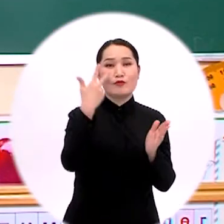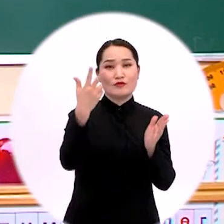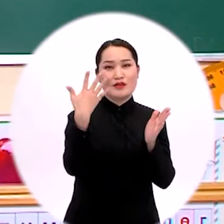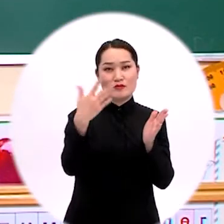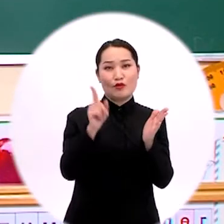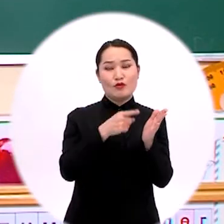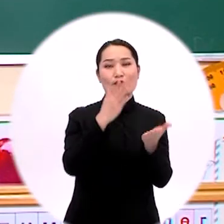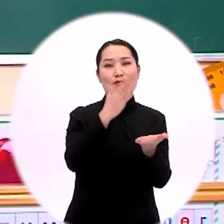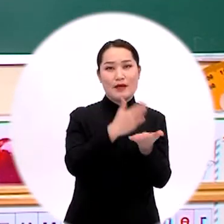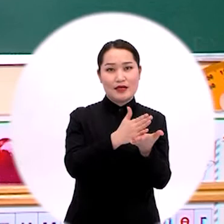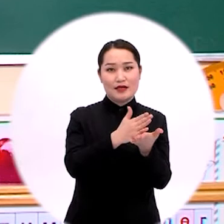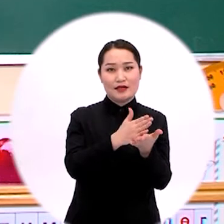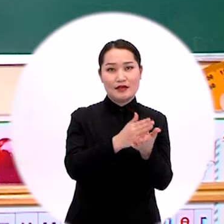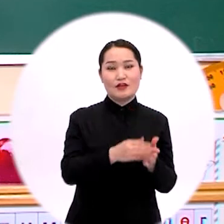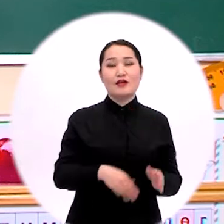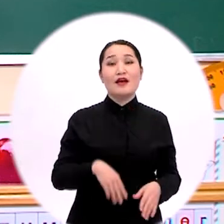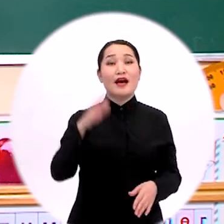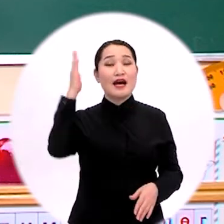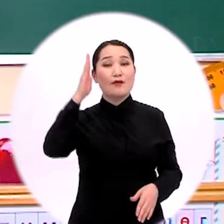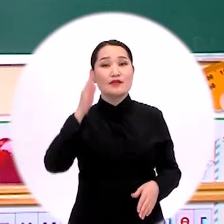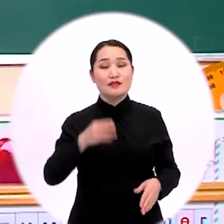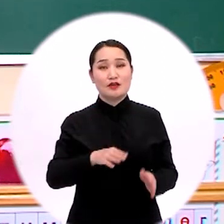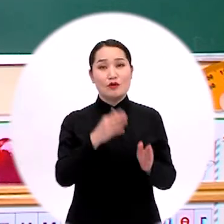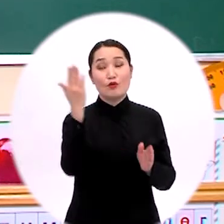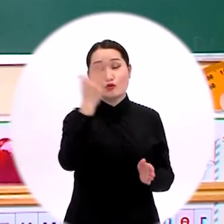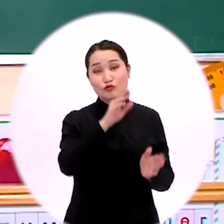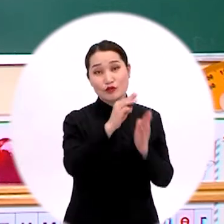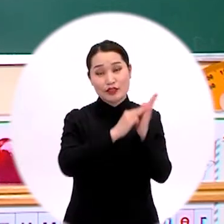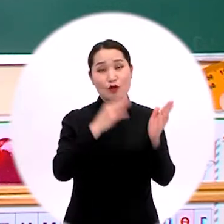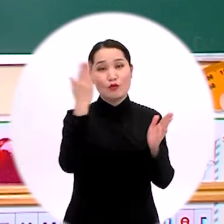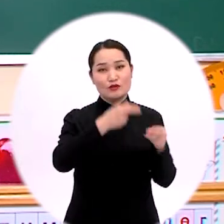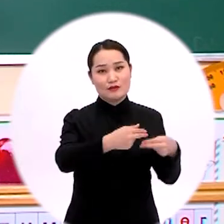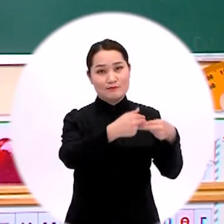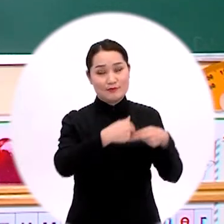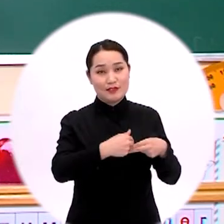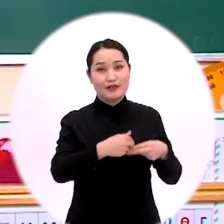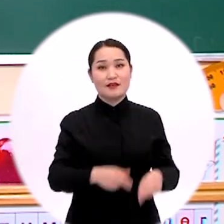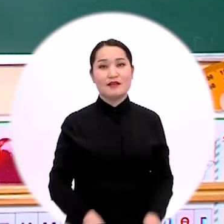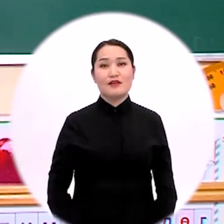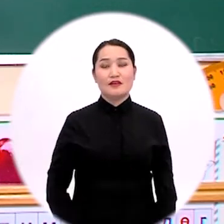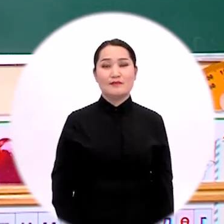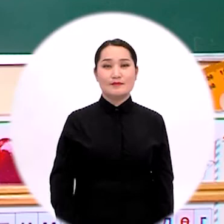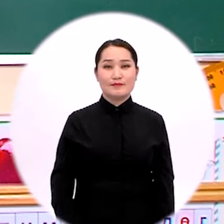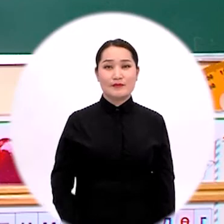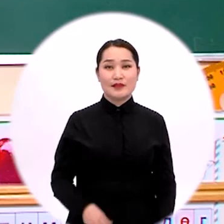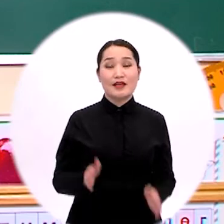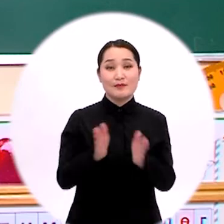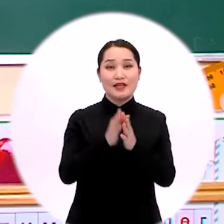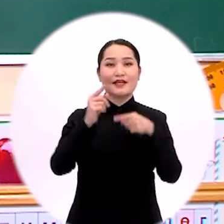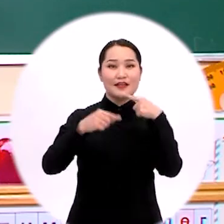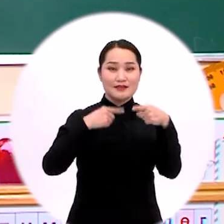байгаа. Чөлөөт цагаараа ээж аавраа уншуулаад яагаад багшаа дээдлэх болсныг, учир шалтгааныг